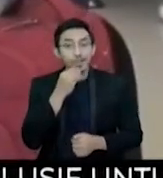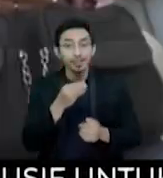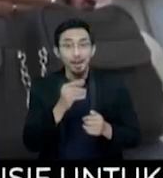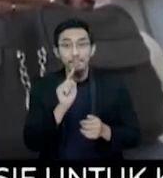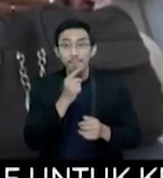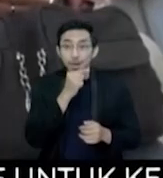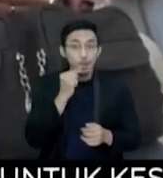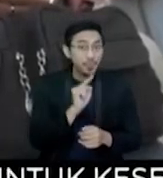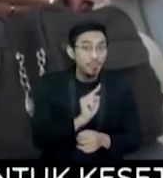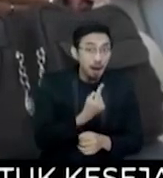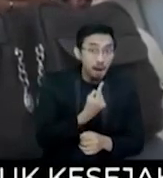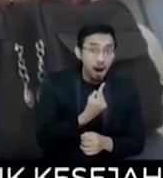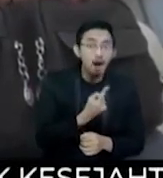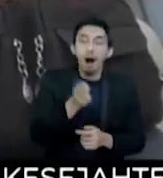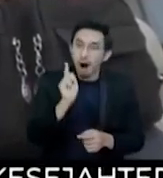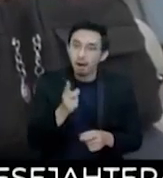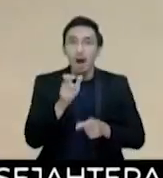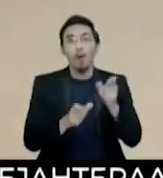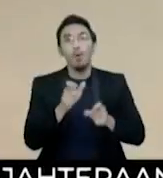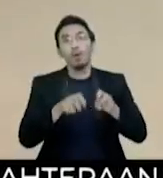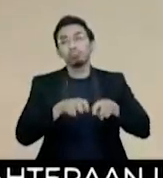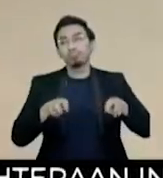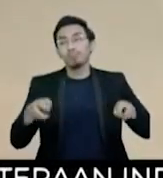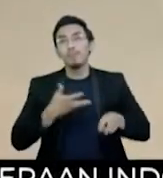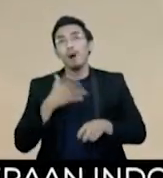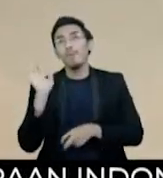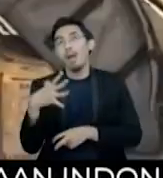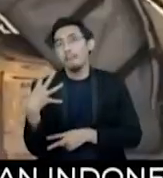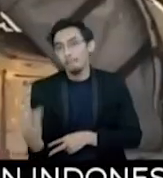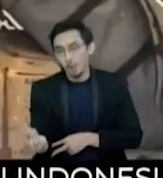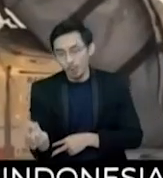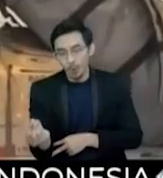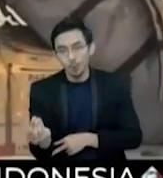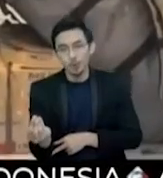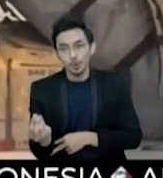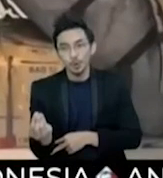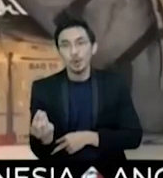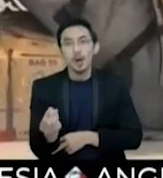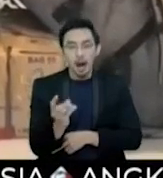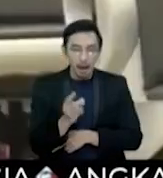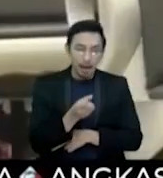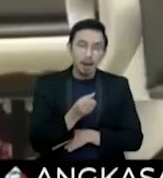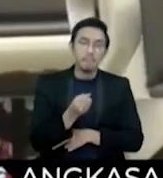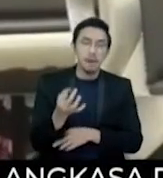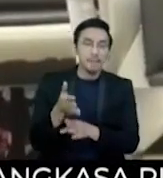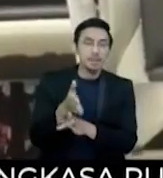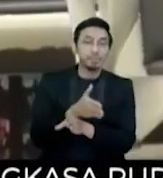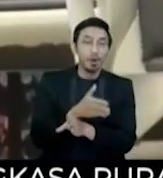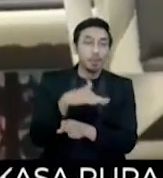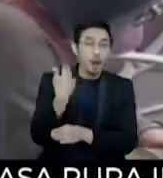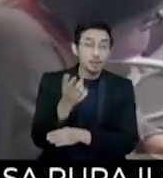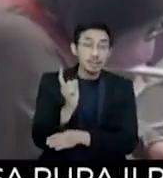Pusat. Sebagian warga Jakarta memilih untuk melakukan perjalanan mudik lebih awal demi menghindari kepadatan dan kehabisan tiket